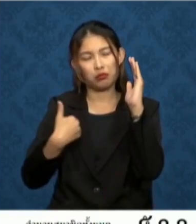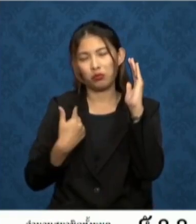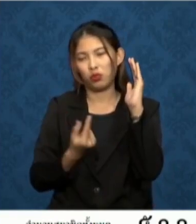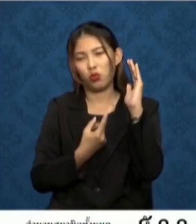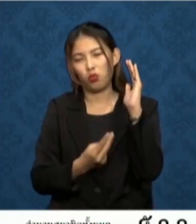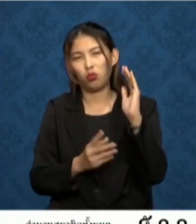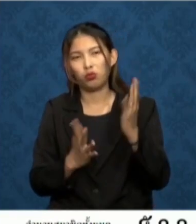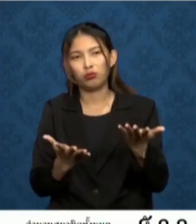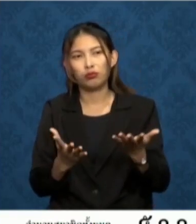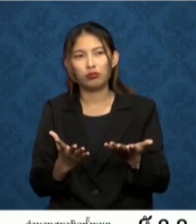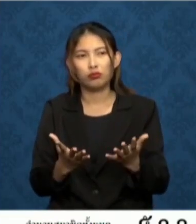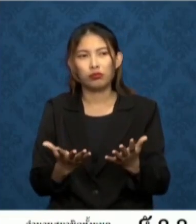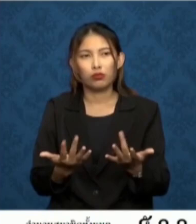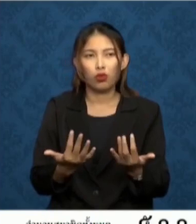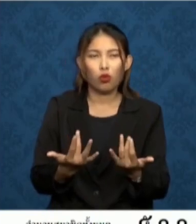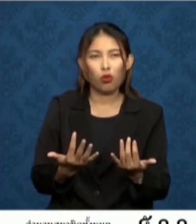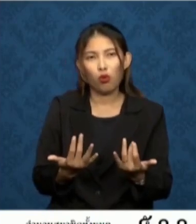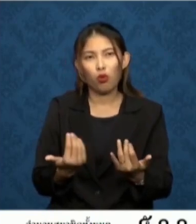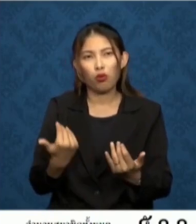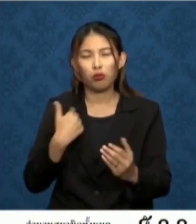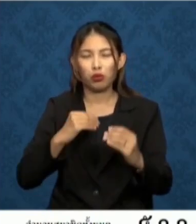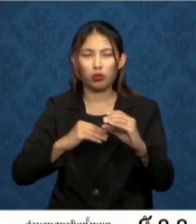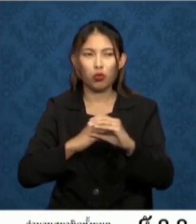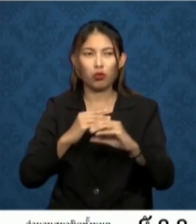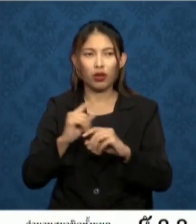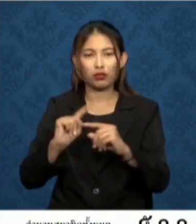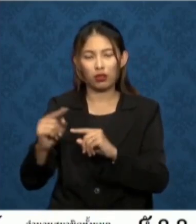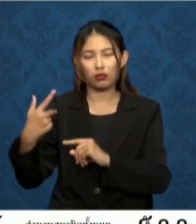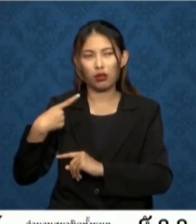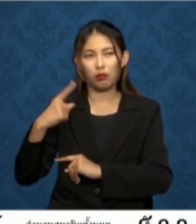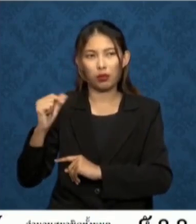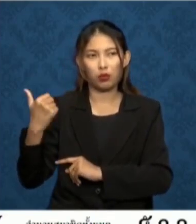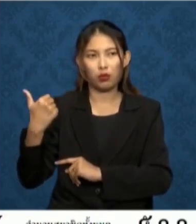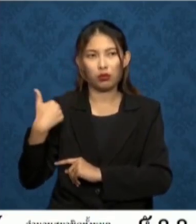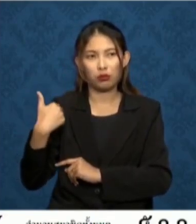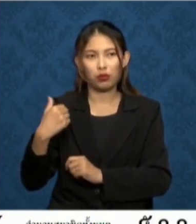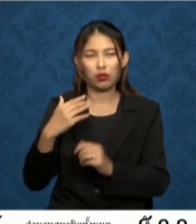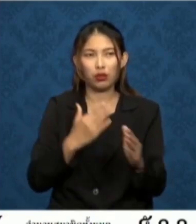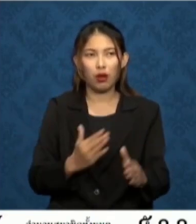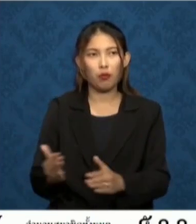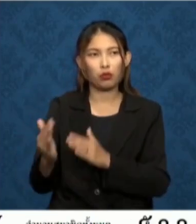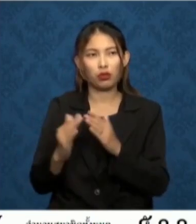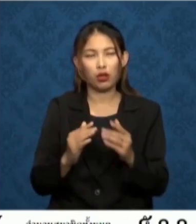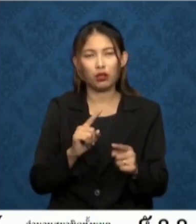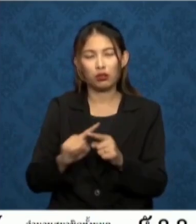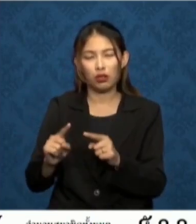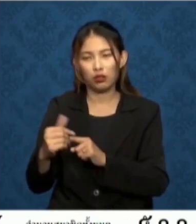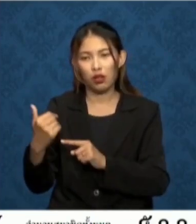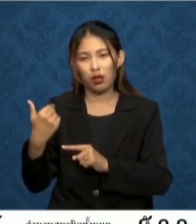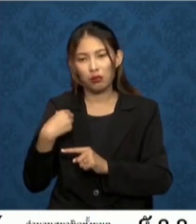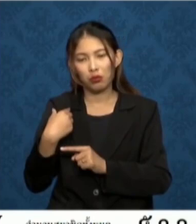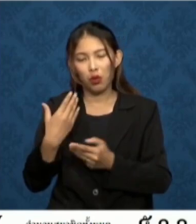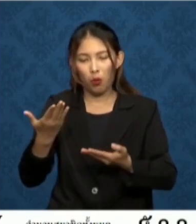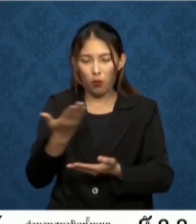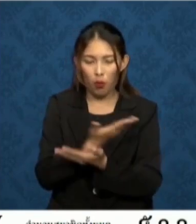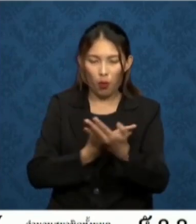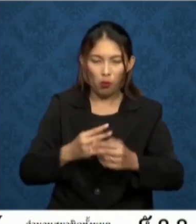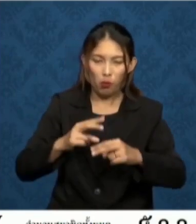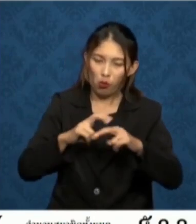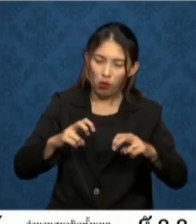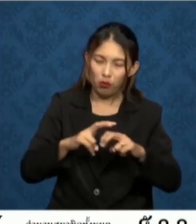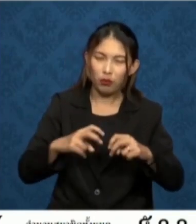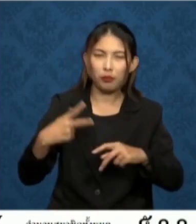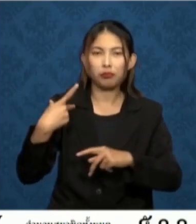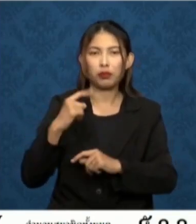มาเป็นระยะเวลานานหลายโครงการที่มีประโยชน์ผ่านกระบวนการต่างๆทั้งผลการศึกษาความคุ้มทุ